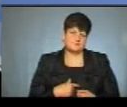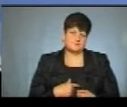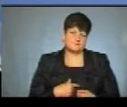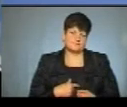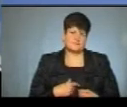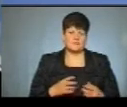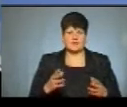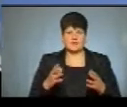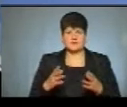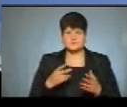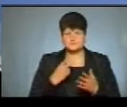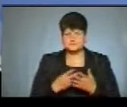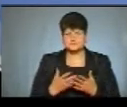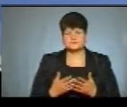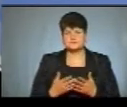апгрейднути, щоб